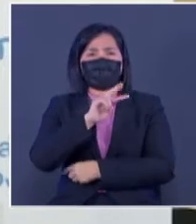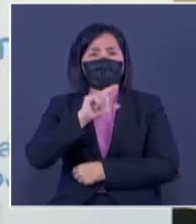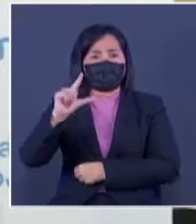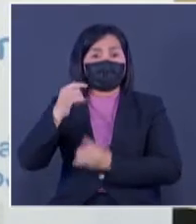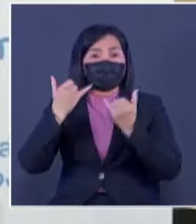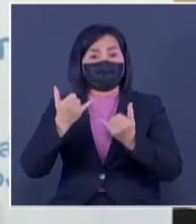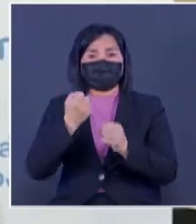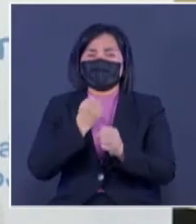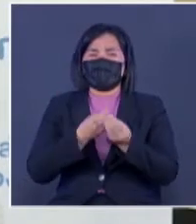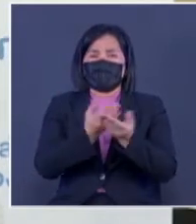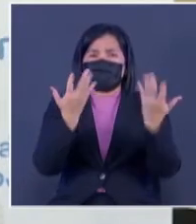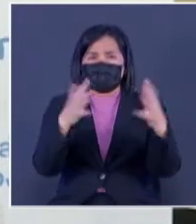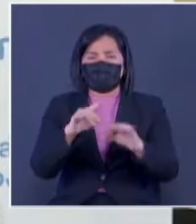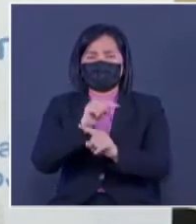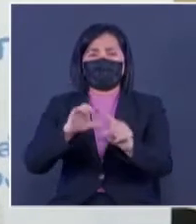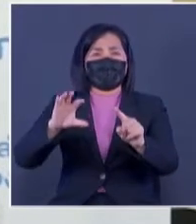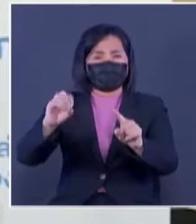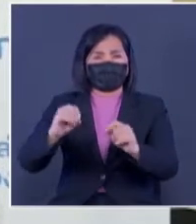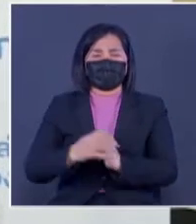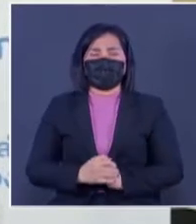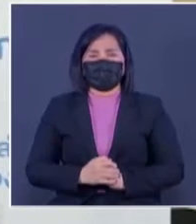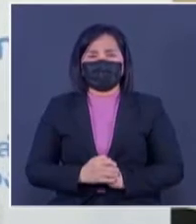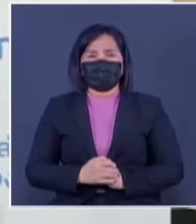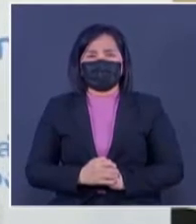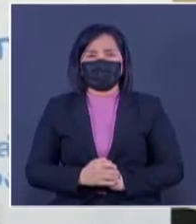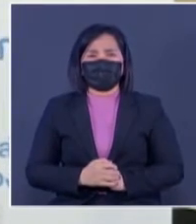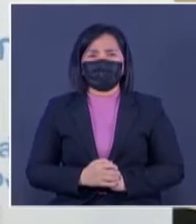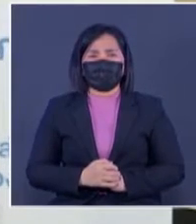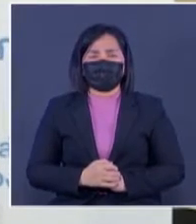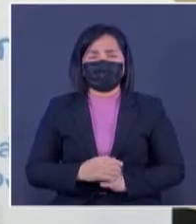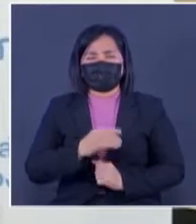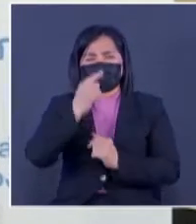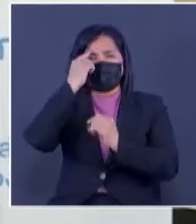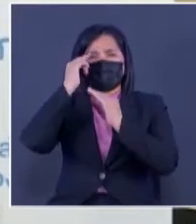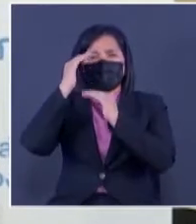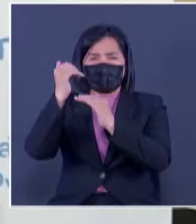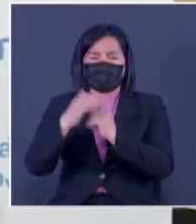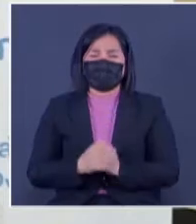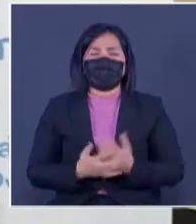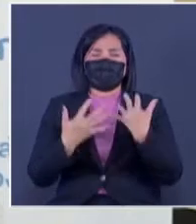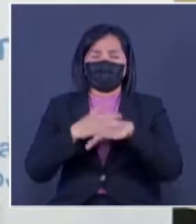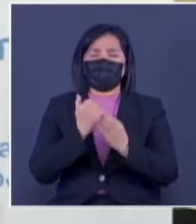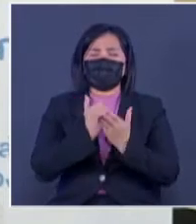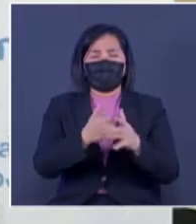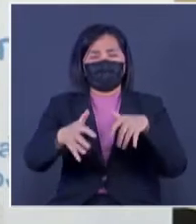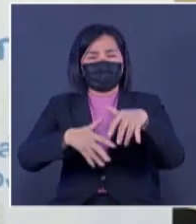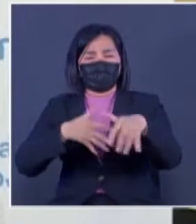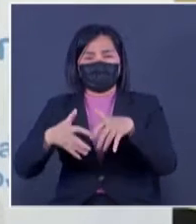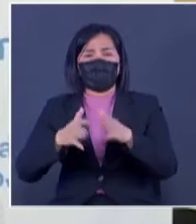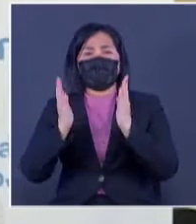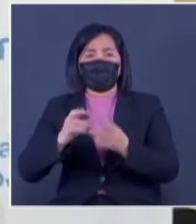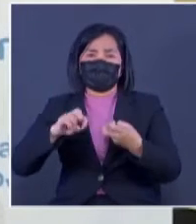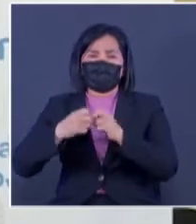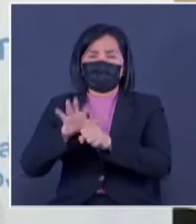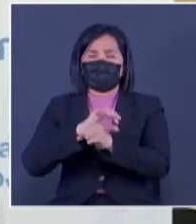มาทั้งหมดครึ่งทางแล้วค่ะเราส่งมอบไปกว่า1ล้านกล่องแล้วแล้วก็คาดหวังว่าจะเป็นส่วนหนึ่งในการช่วยชุมชนแล้วก็ผู้ได้ที่ได้รับผ